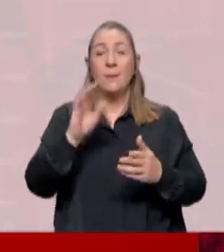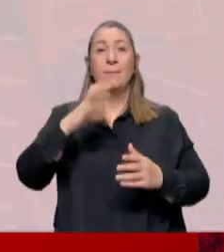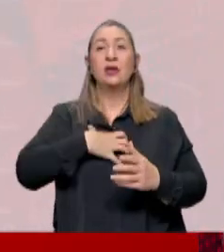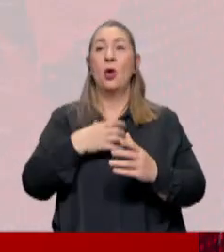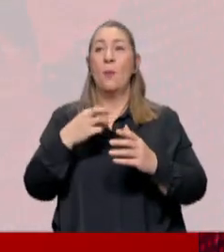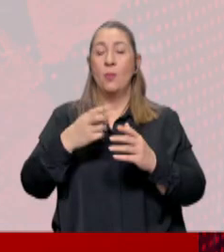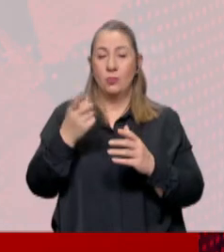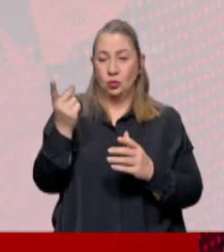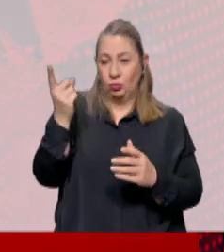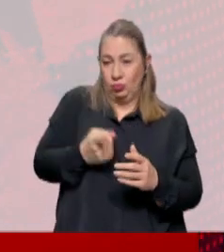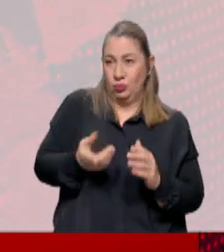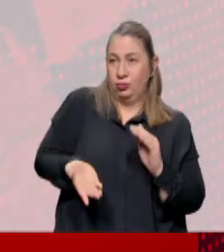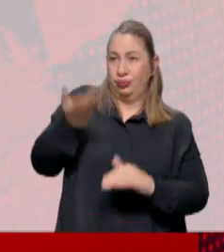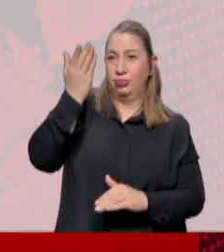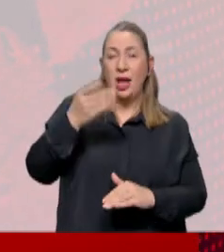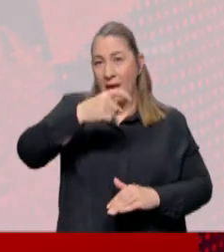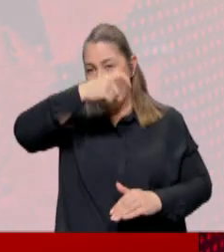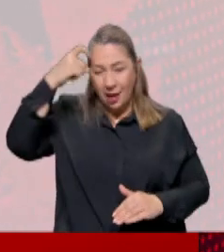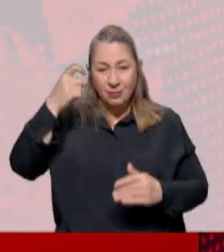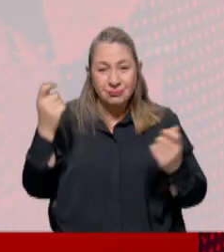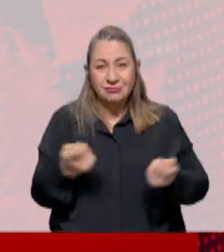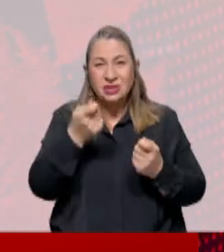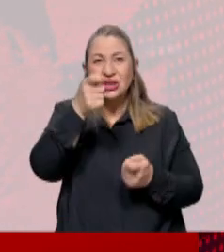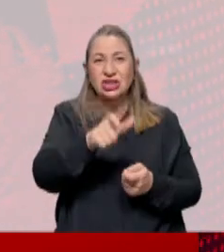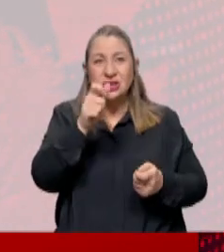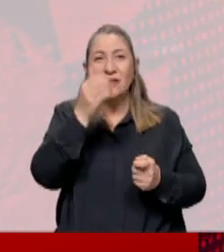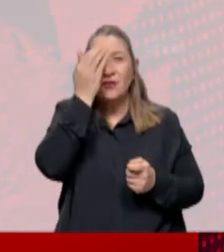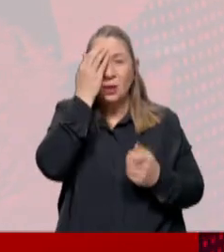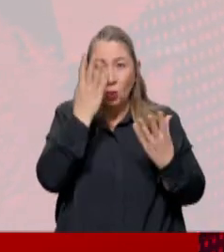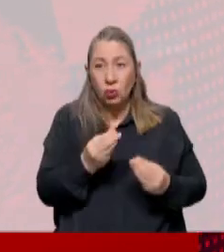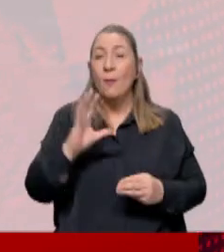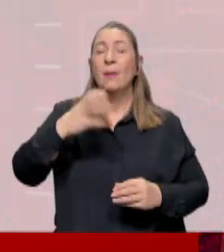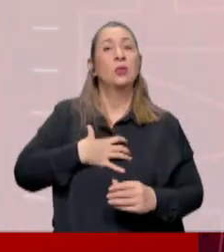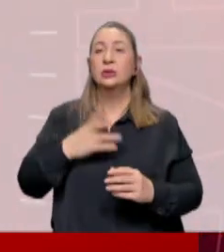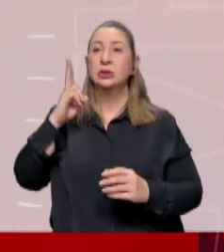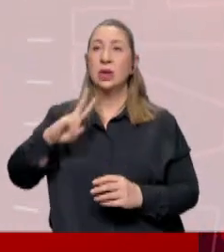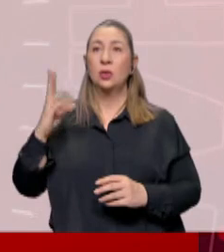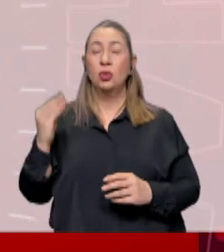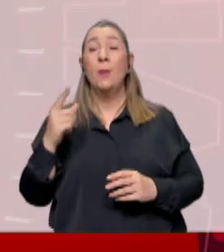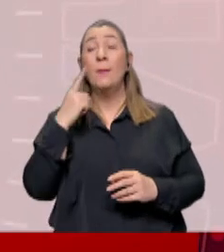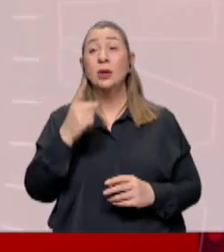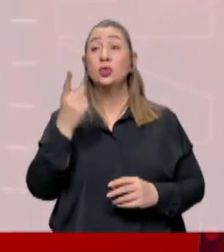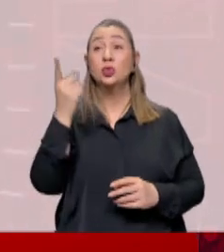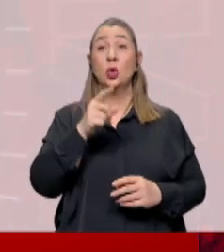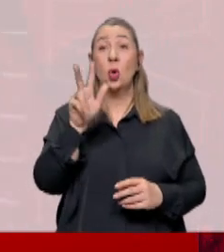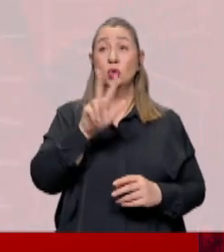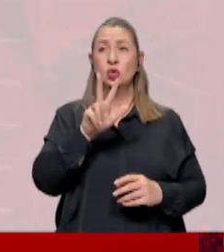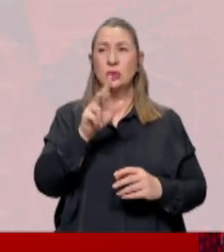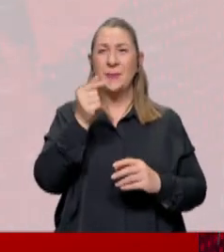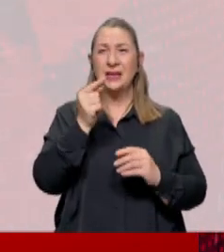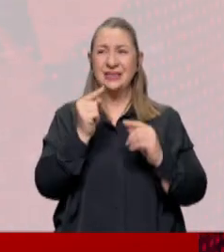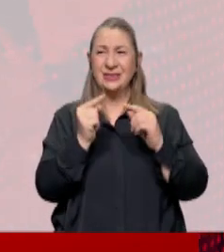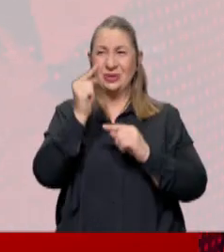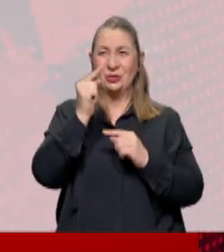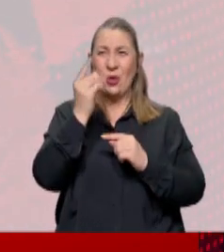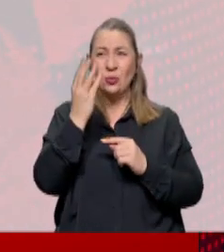payı yükseldi. Yani emekçi yoksullaştı. Patronlarsa zenginleşti. Bakıyorsunuz %30'un hemen biraz